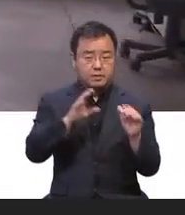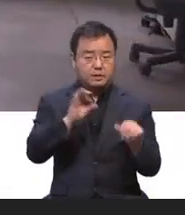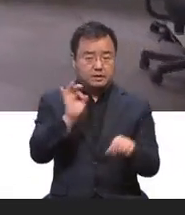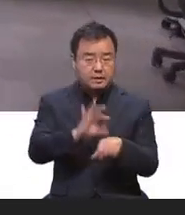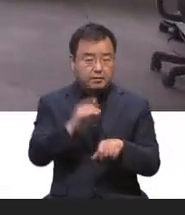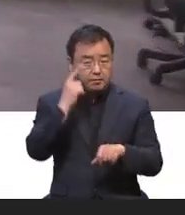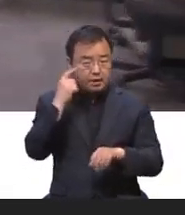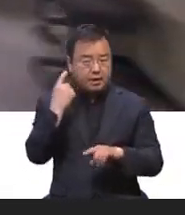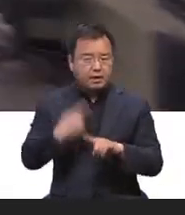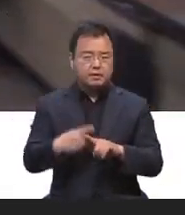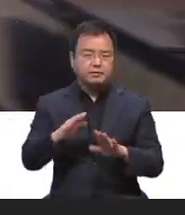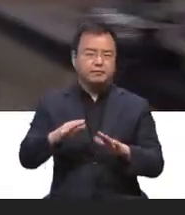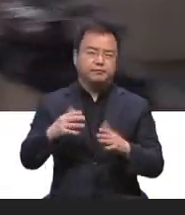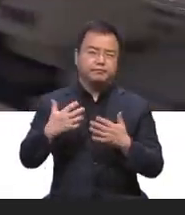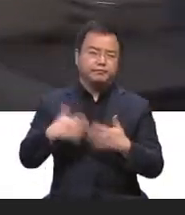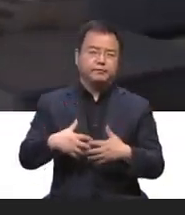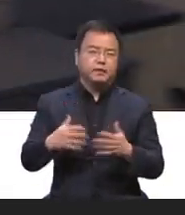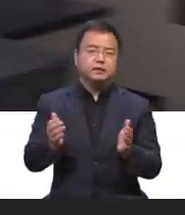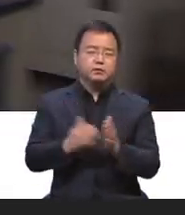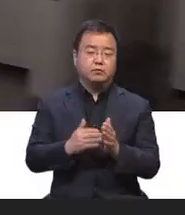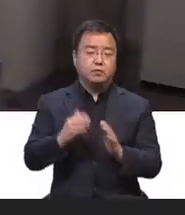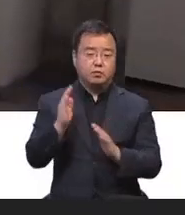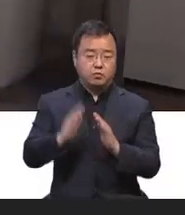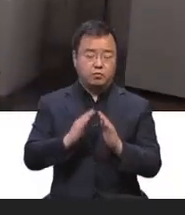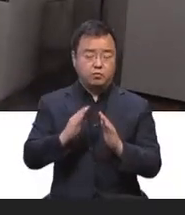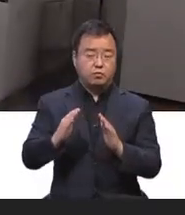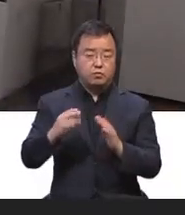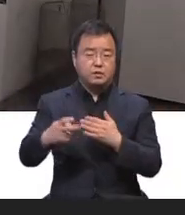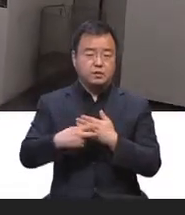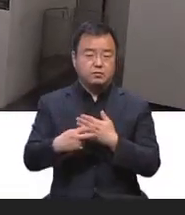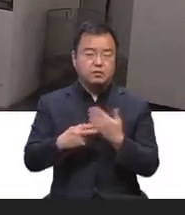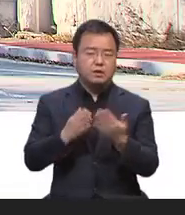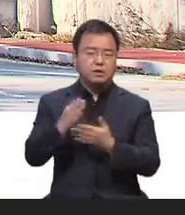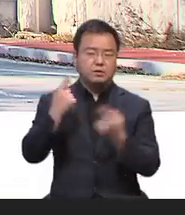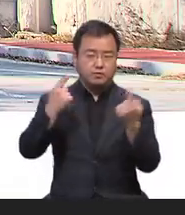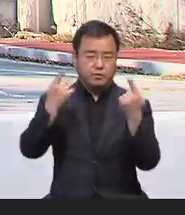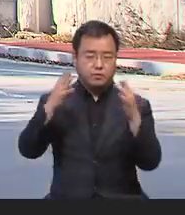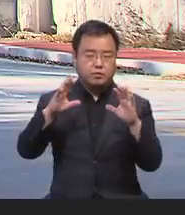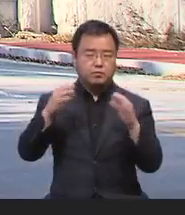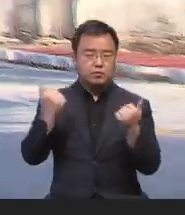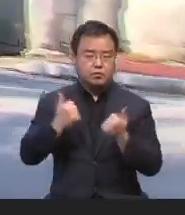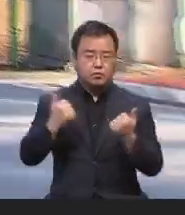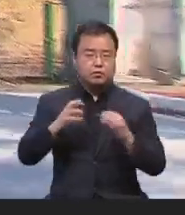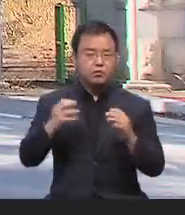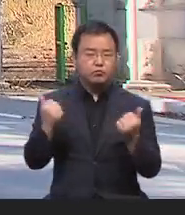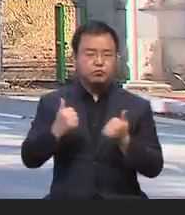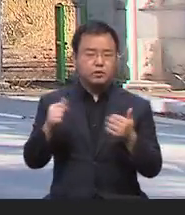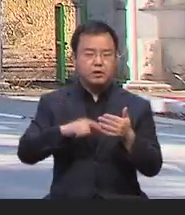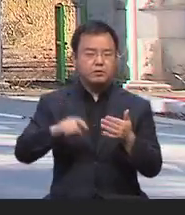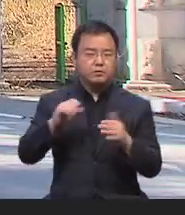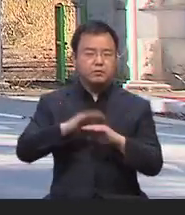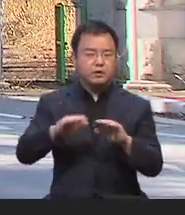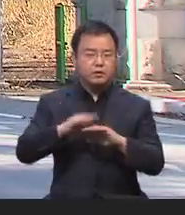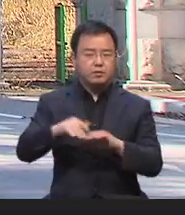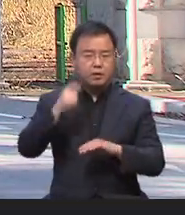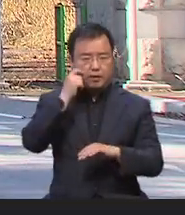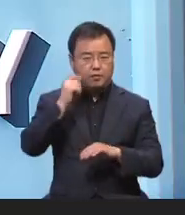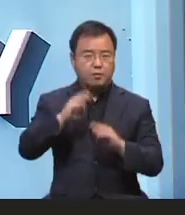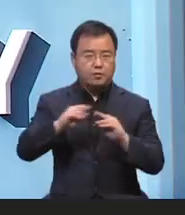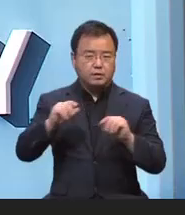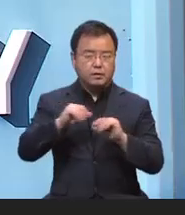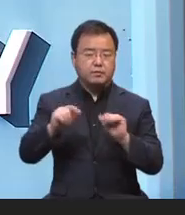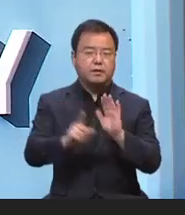설립 논의도 국회 문턱을 넘지 못하고 있습니다 청산 절차에 들어가면서 대학부 지가 매물로 나왔지만